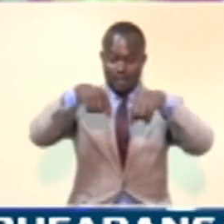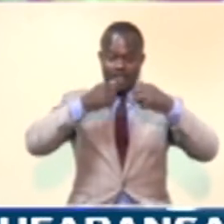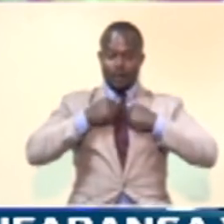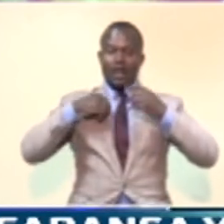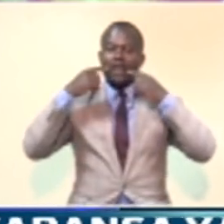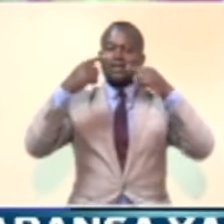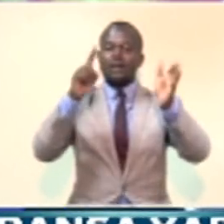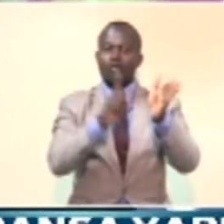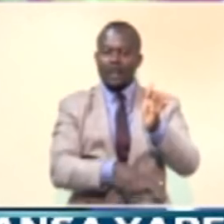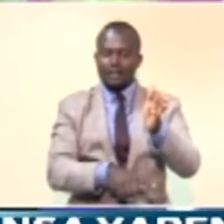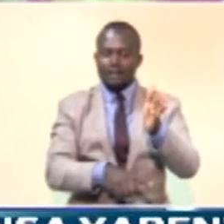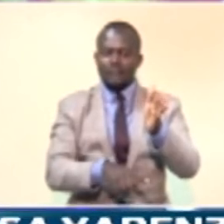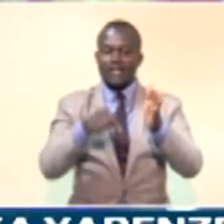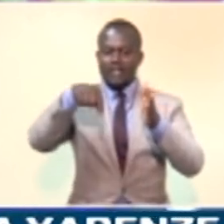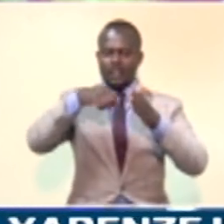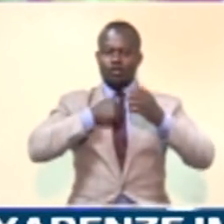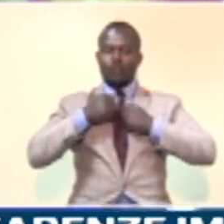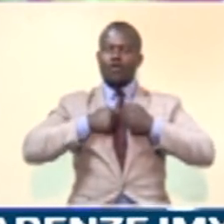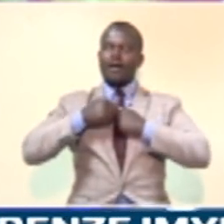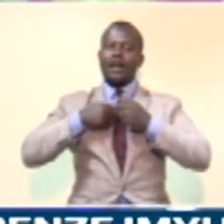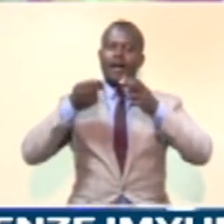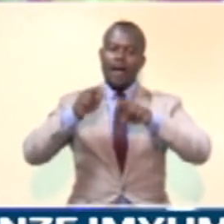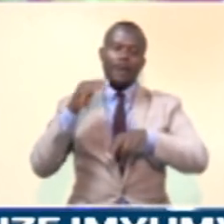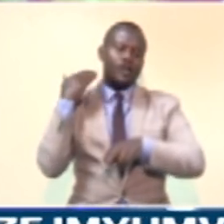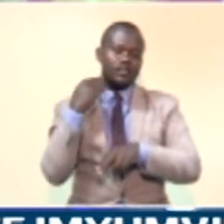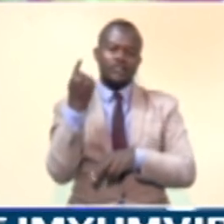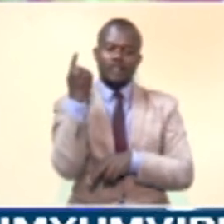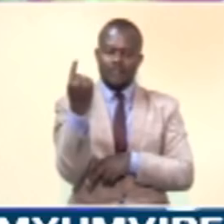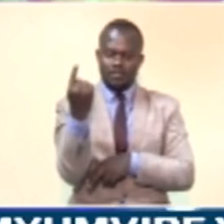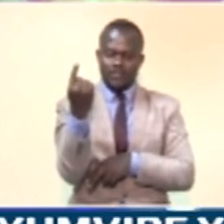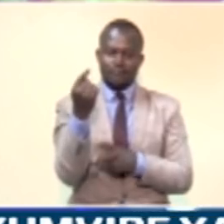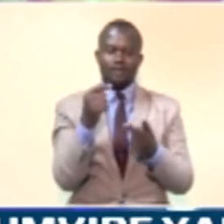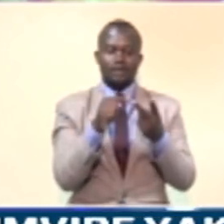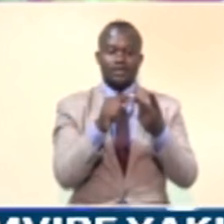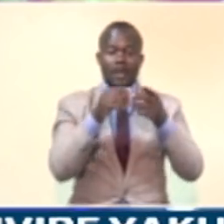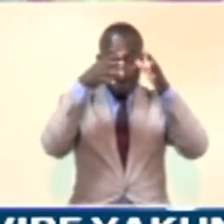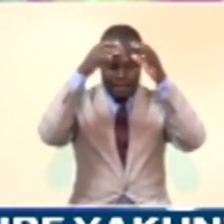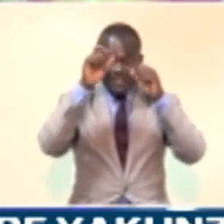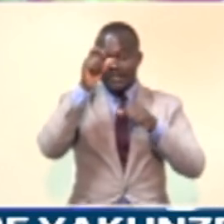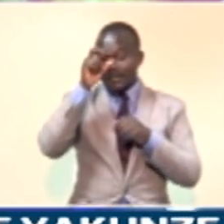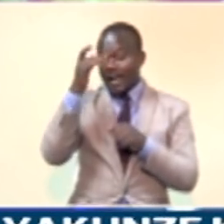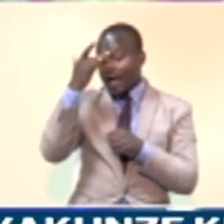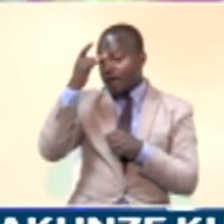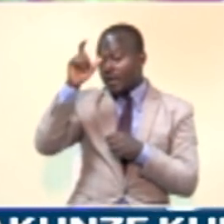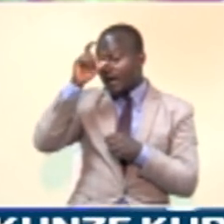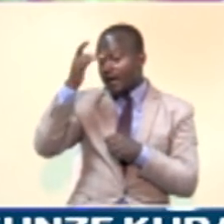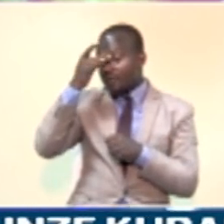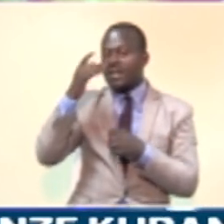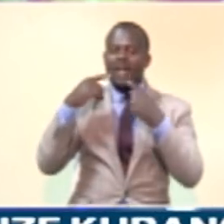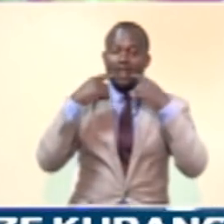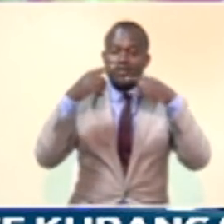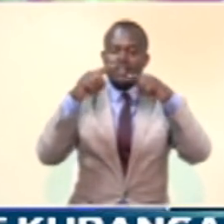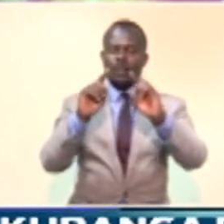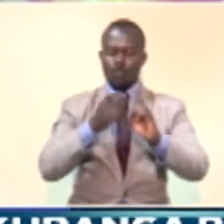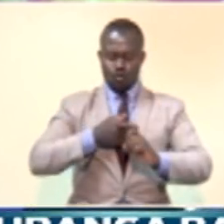ebyiri, naho Perezida w'u Rwanda Paul Kagame ashimira ubutwari bw'uyu mugabo mu gutuma ibihugu byombi bifungura